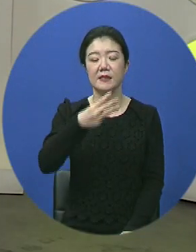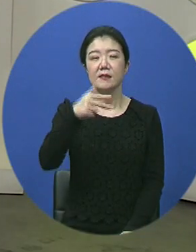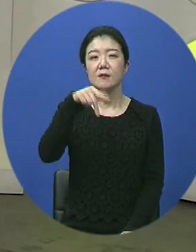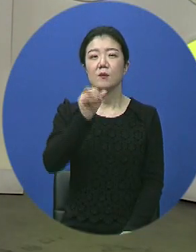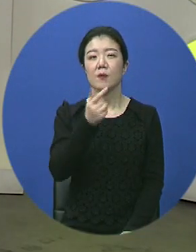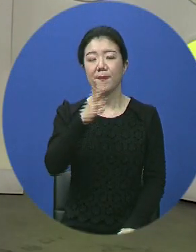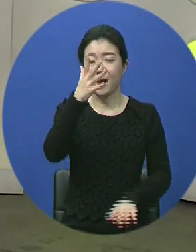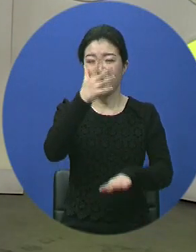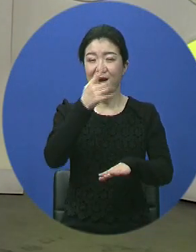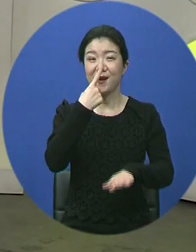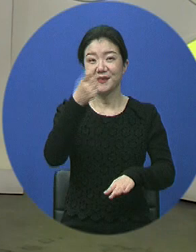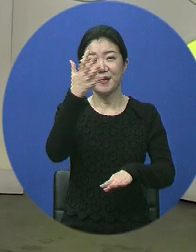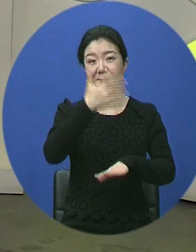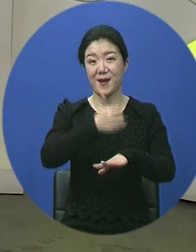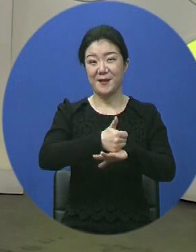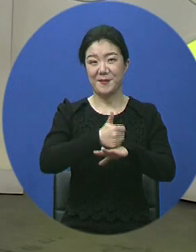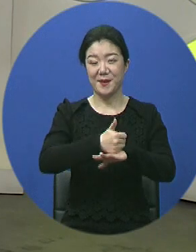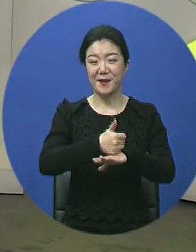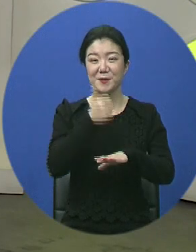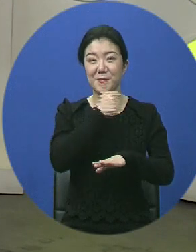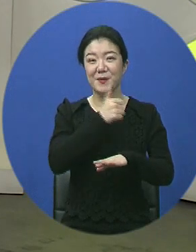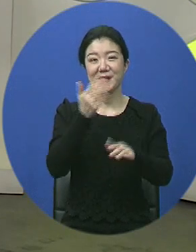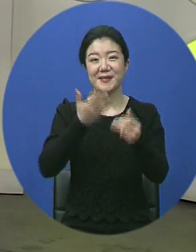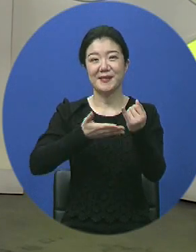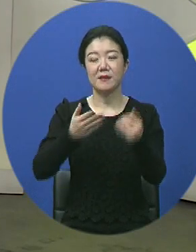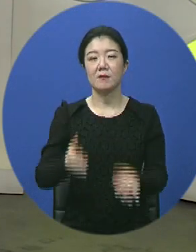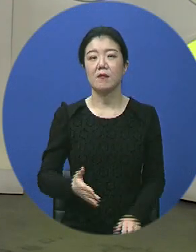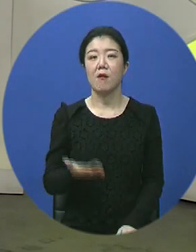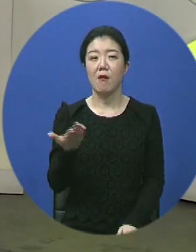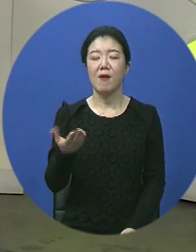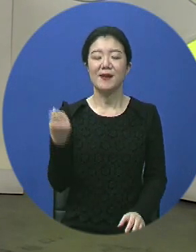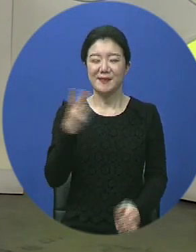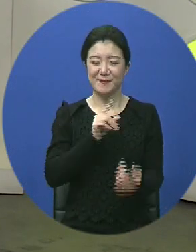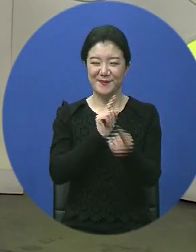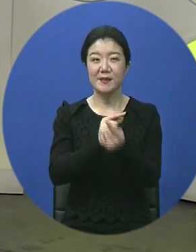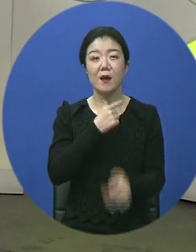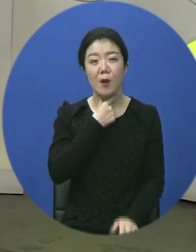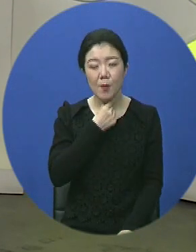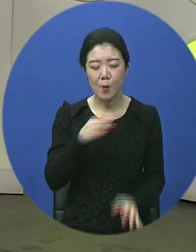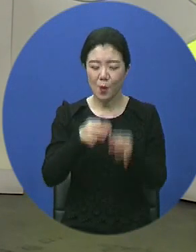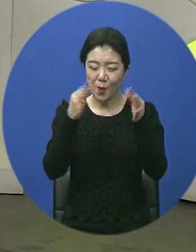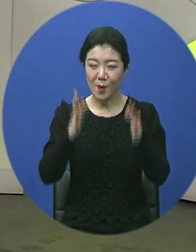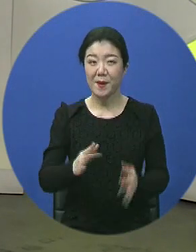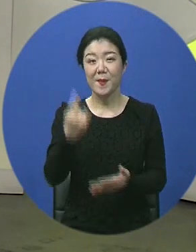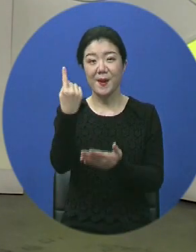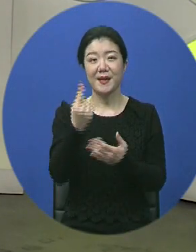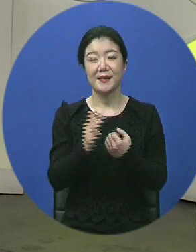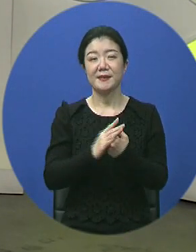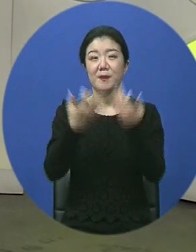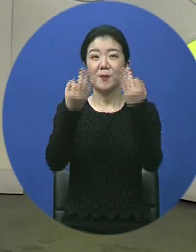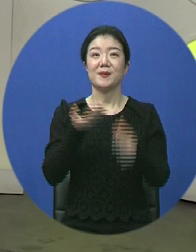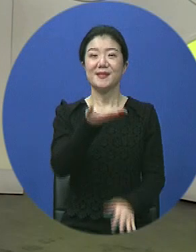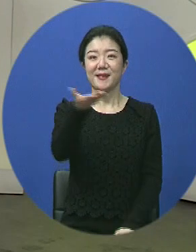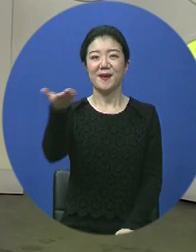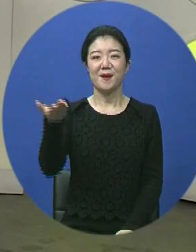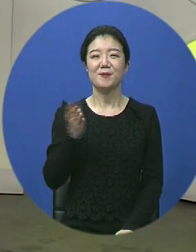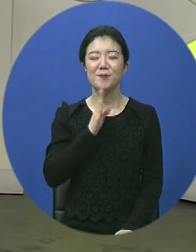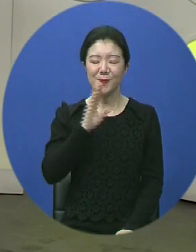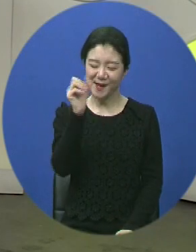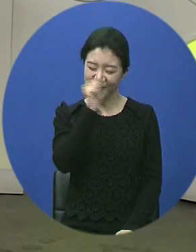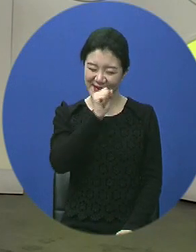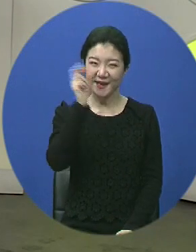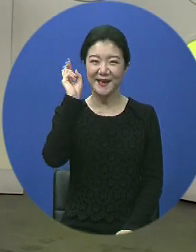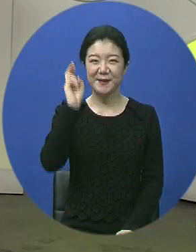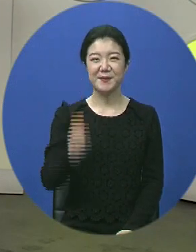멋지게 마무리 멘트를 이제 안내를 네. 해주시면서. 아유, 우리 네. 유아 씨 자주 뵙길 바라고요. 또 네. 오랜만에 오셨다고 하니까 네. 오늘 시청자 네. 여러분들이 아주 좋아하셨을